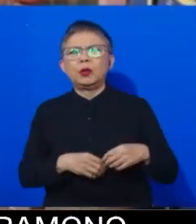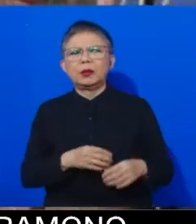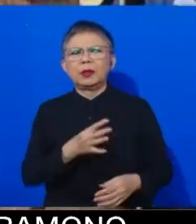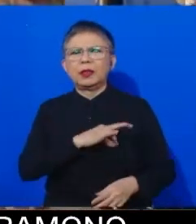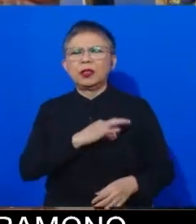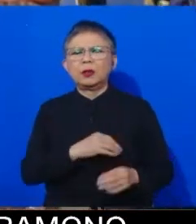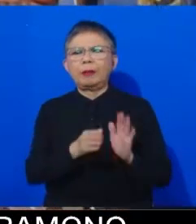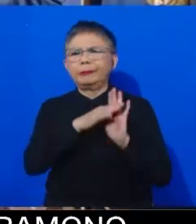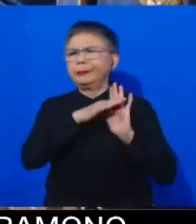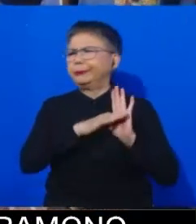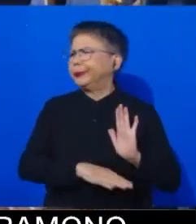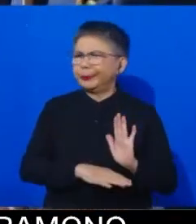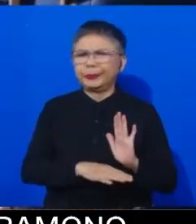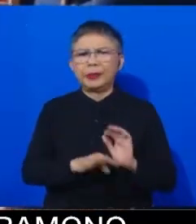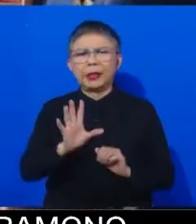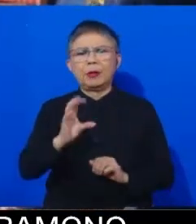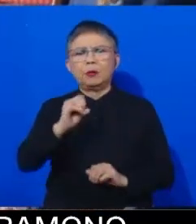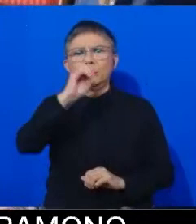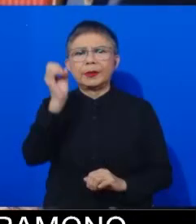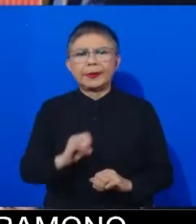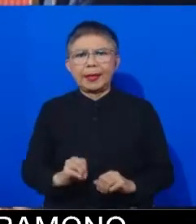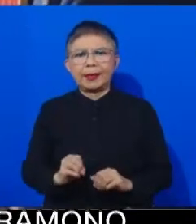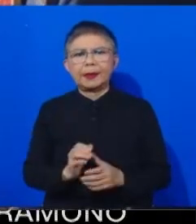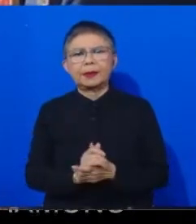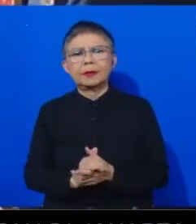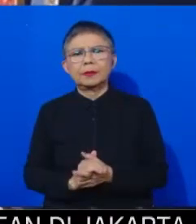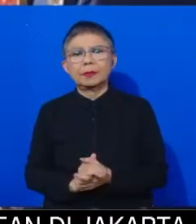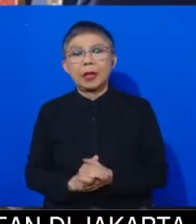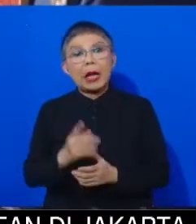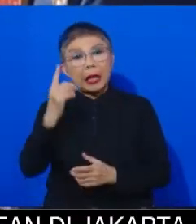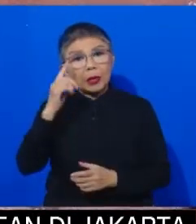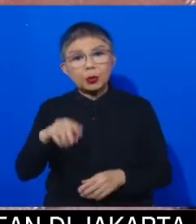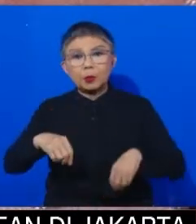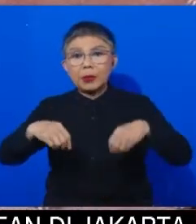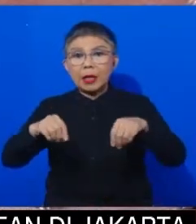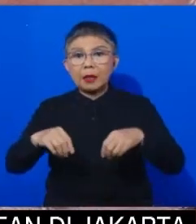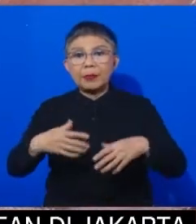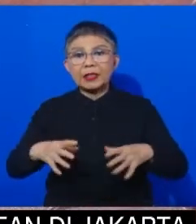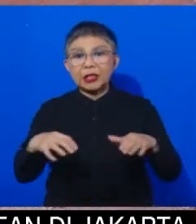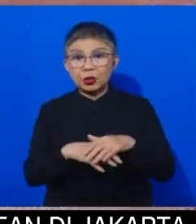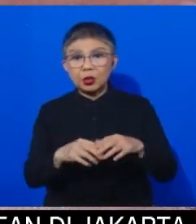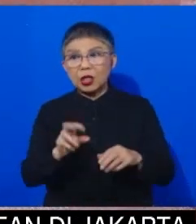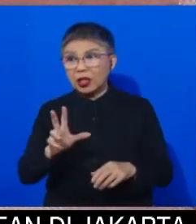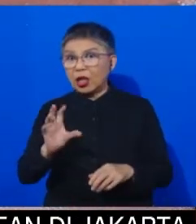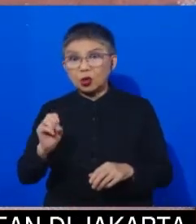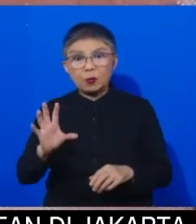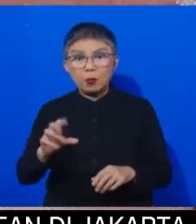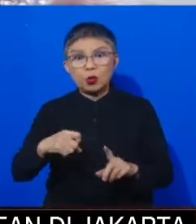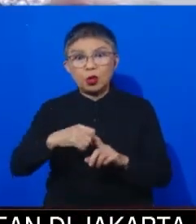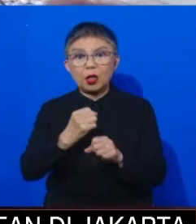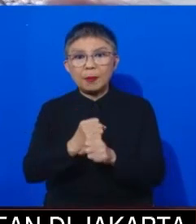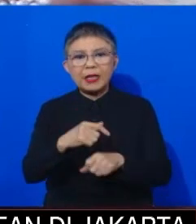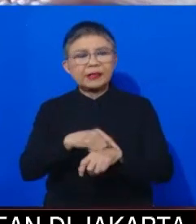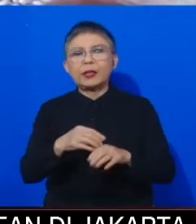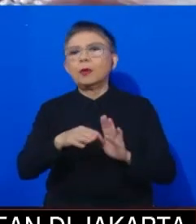Pusat pada Senin pagi turun hingga 50%. Akibatnya para pedagang yang biasanya menyetok hingga 350 kg